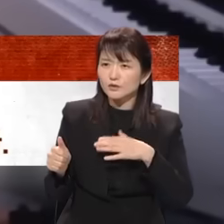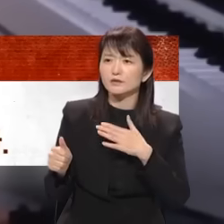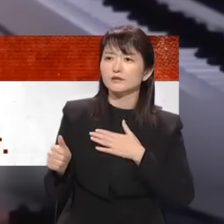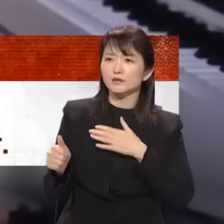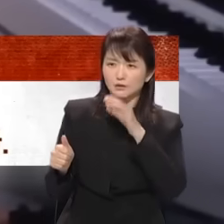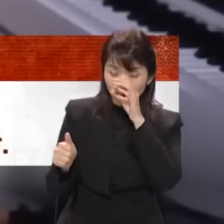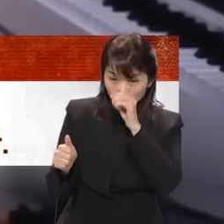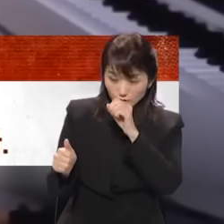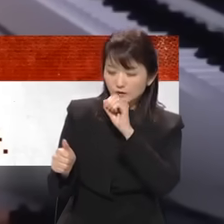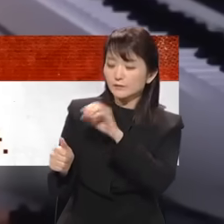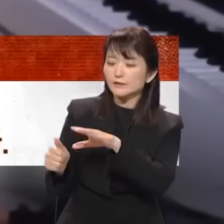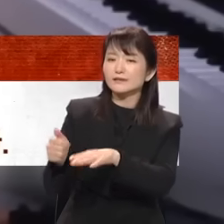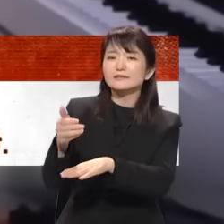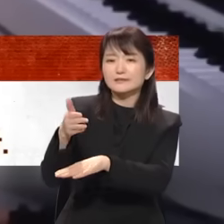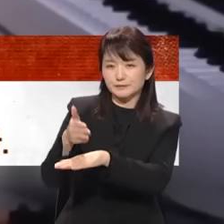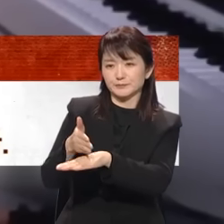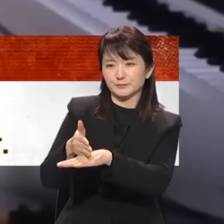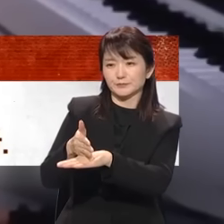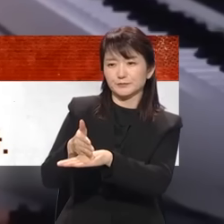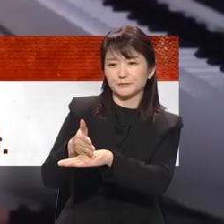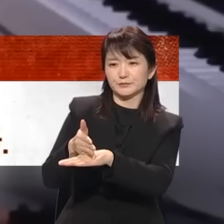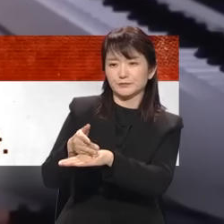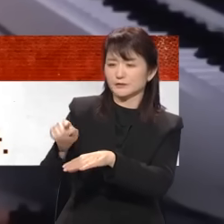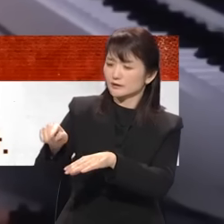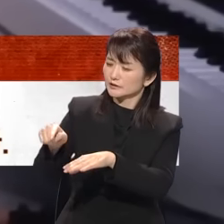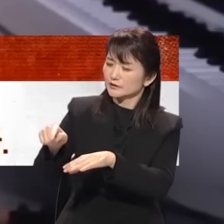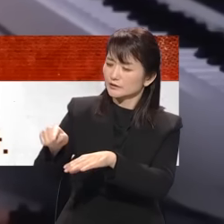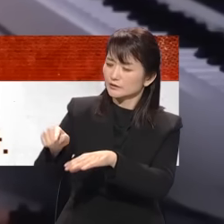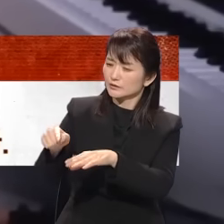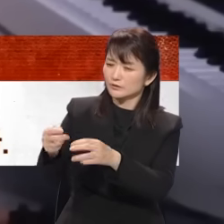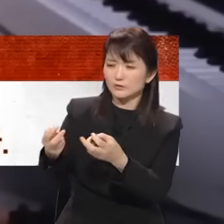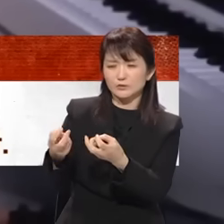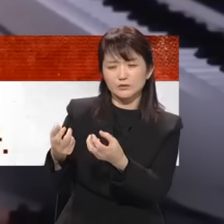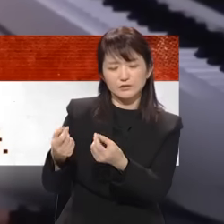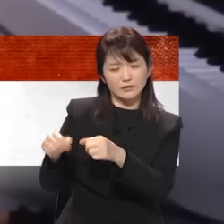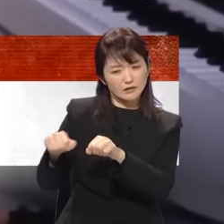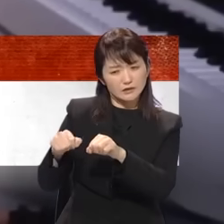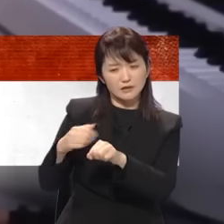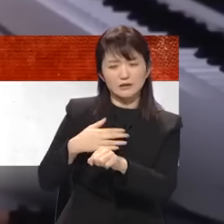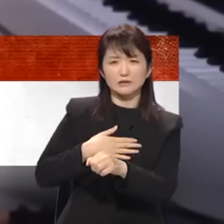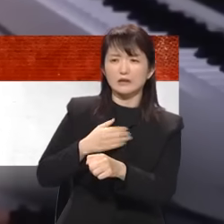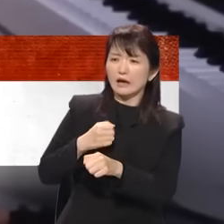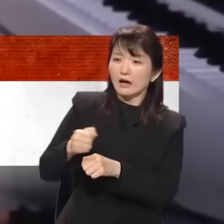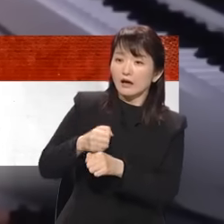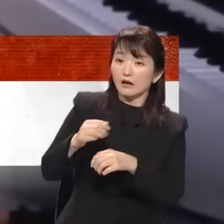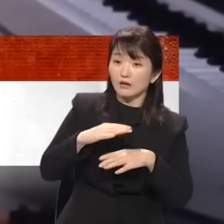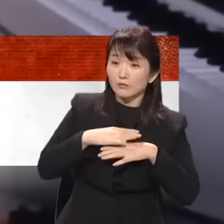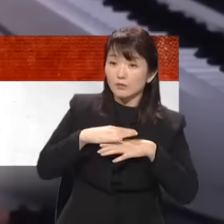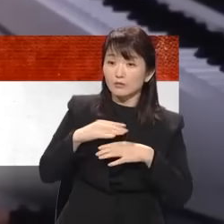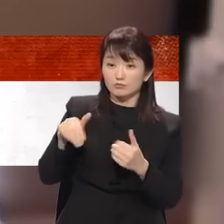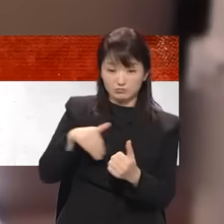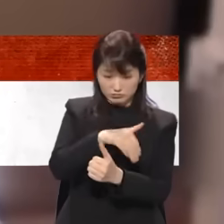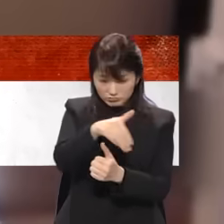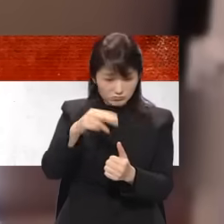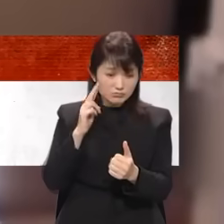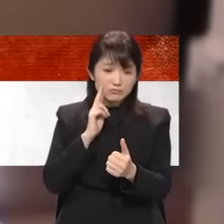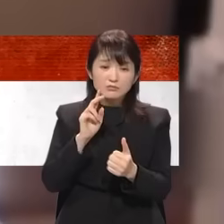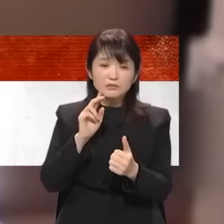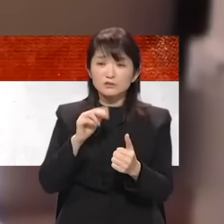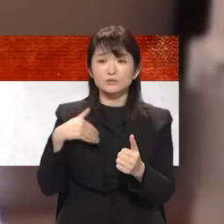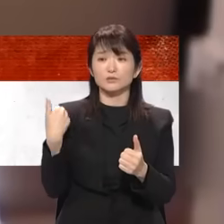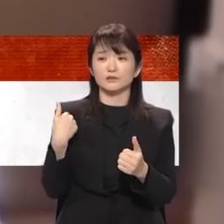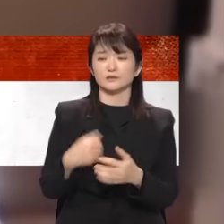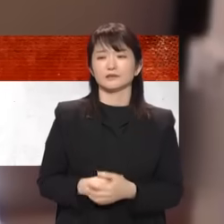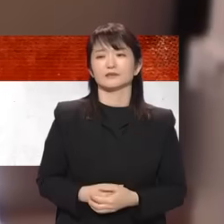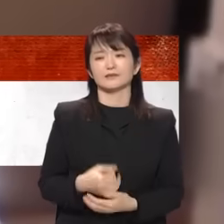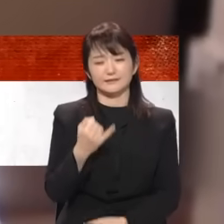했죠 감사합니다 근데 이러시면 진짜 너무 당황스럽고 무섭다 그랬더니 상황의 심각성을 몰라 괜찮아요 유